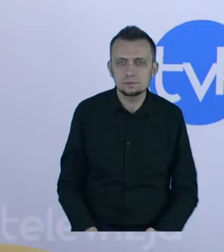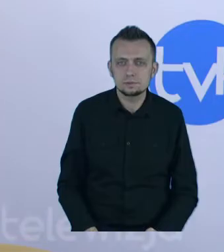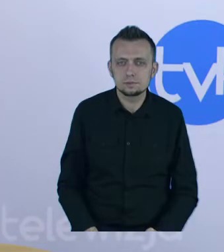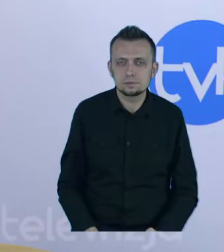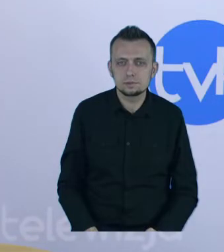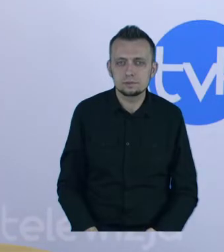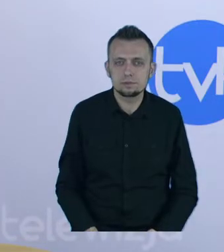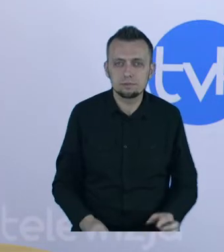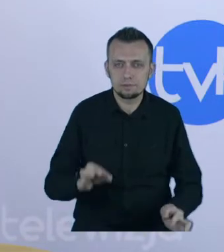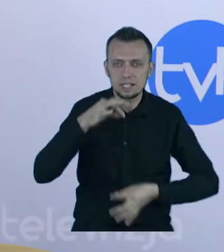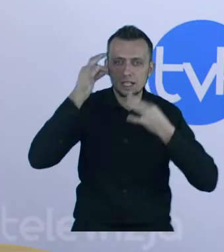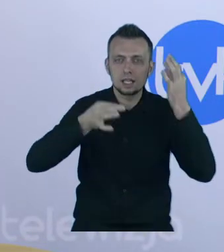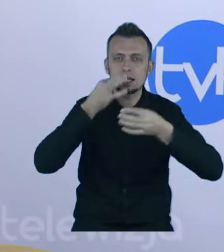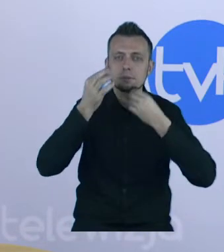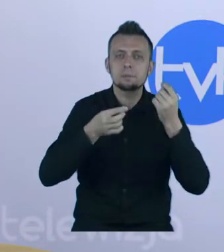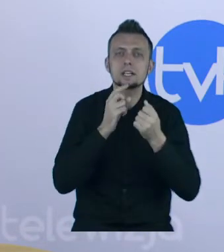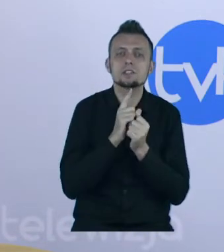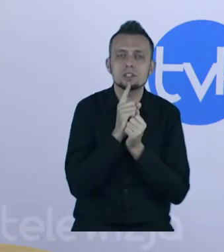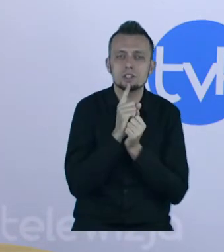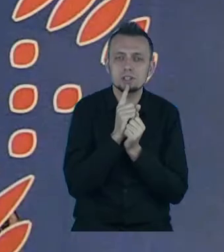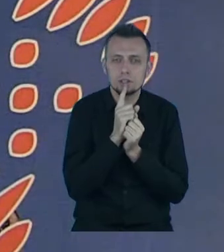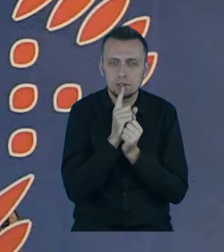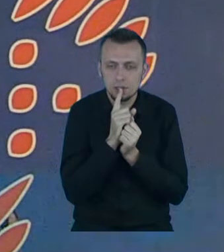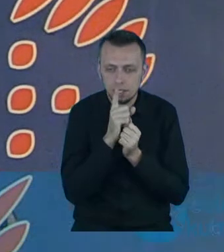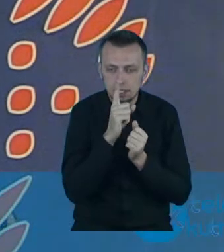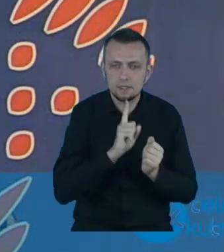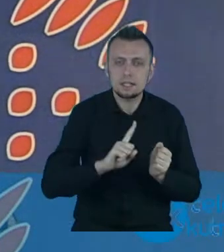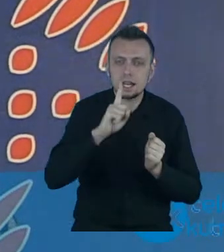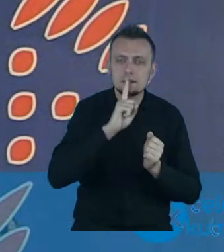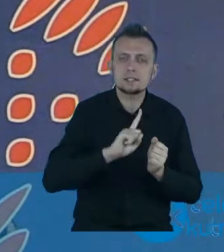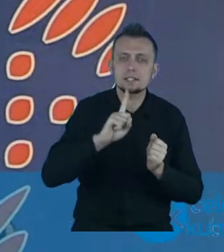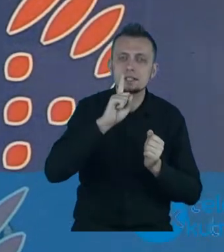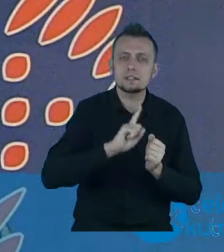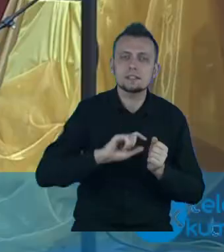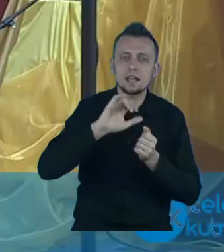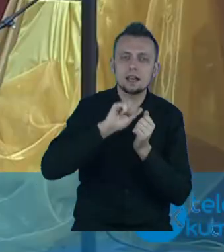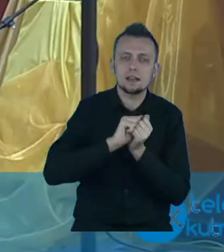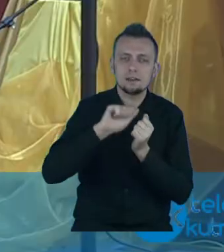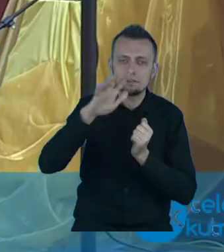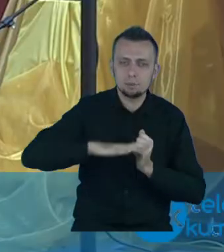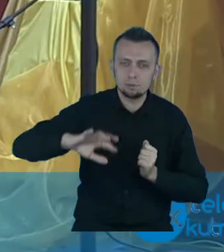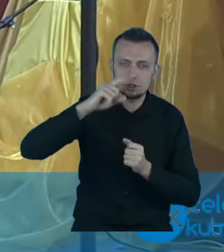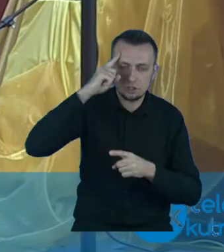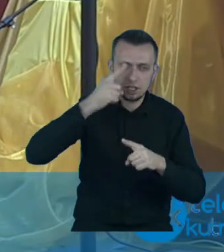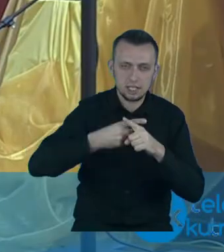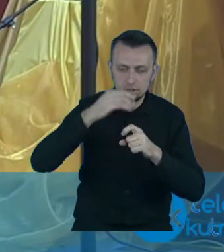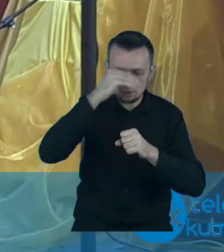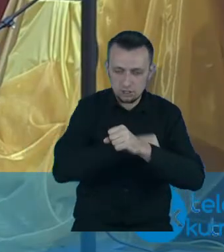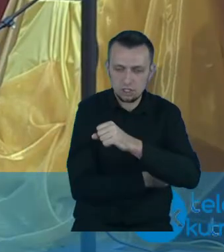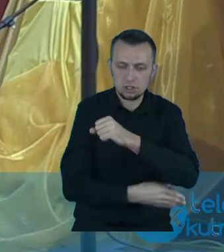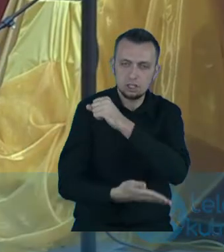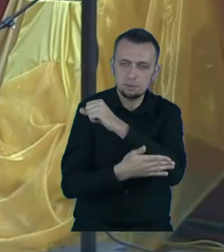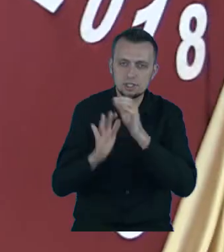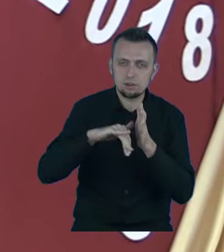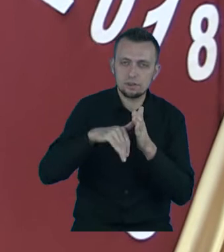Pieśni religijne zabrzmiały w Kutnowskiej Szkole Katolickiej. W publicznej katolickiej szkole podstawowej w Kutnie odbyła się 4.